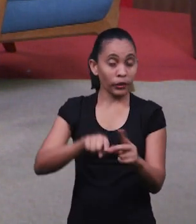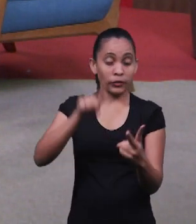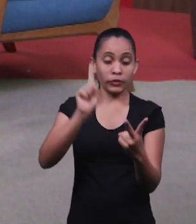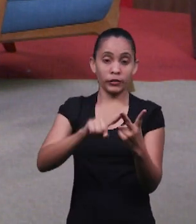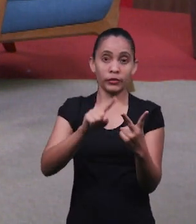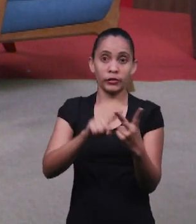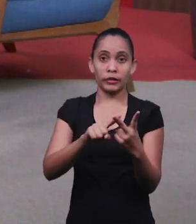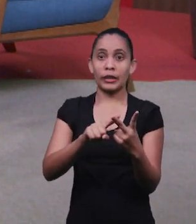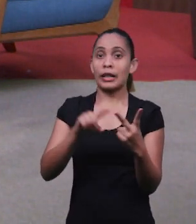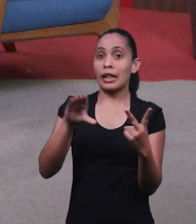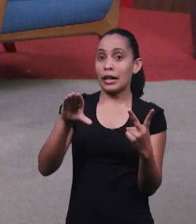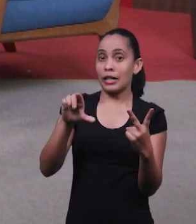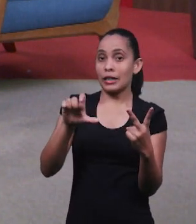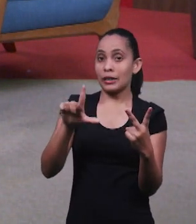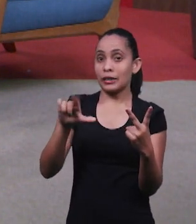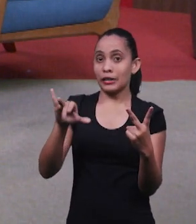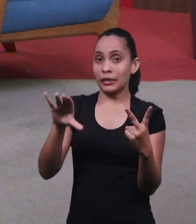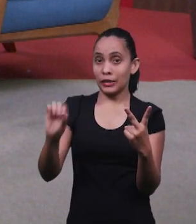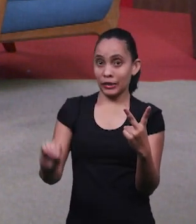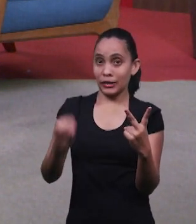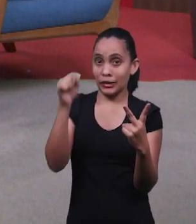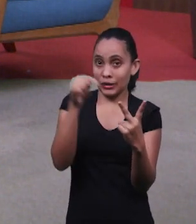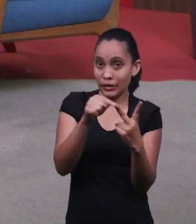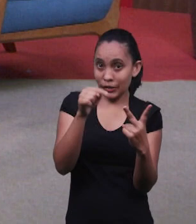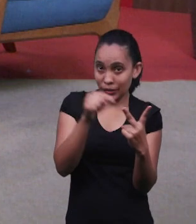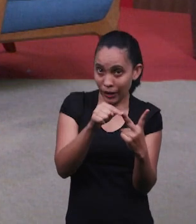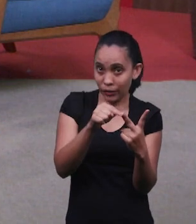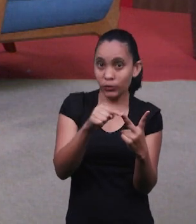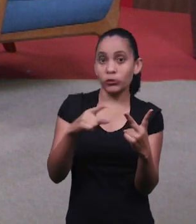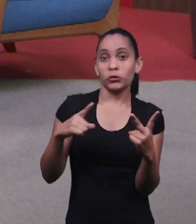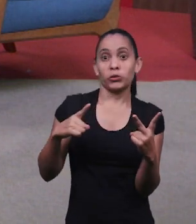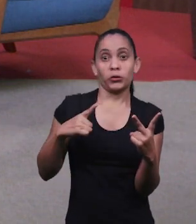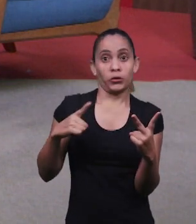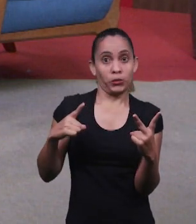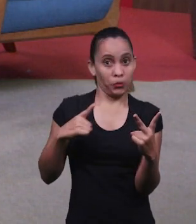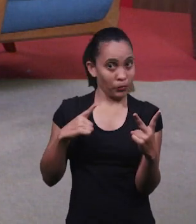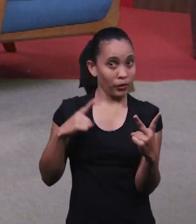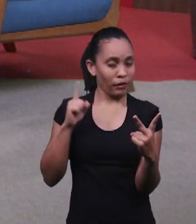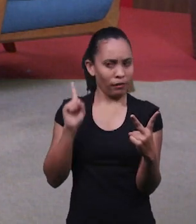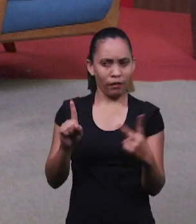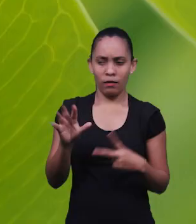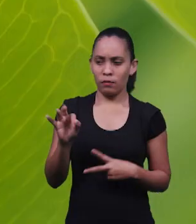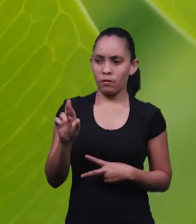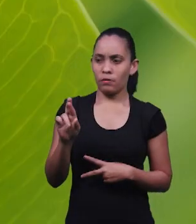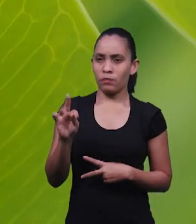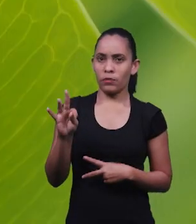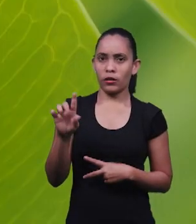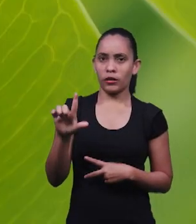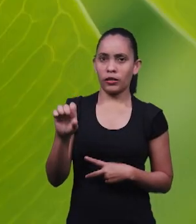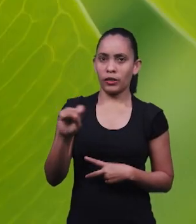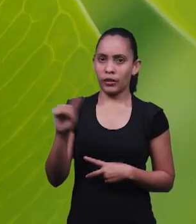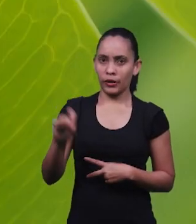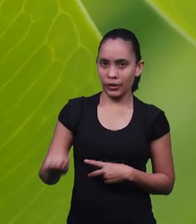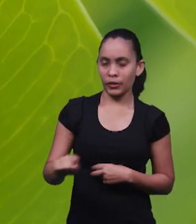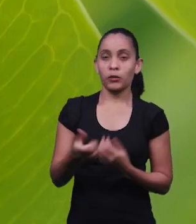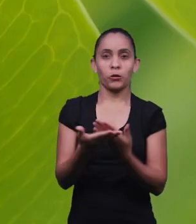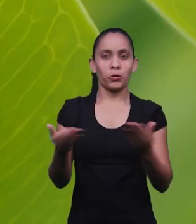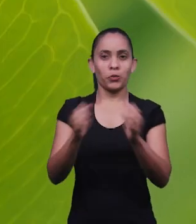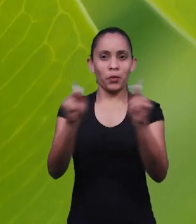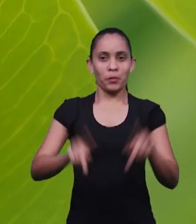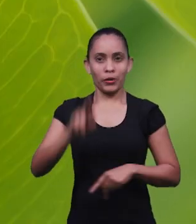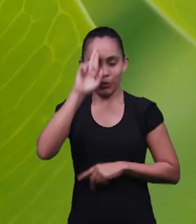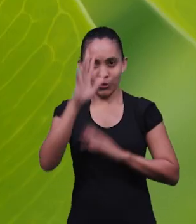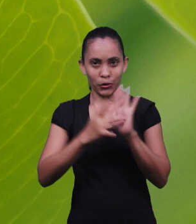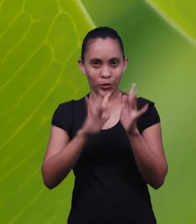Gerais. Et aussi notre frère Célio, de l'église d'Ordeote au Fortaleza, au Ceará. La paix du